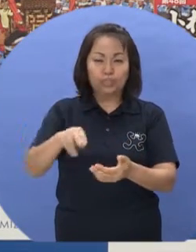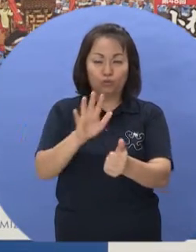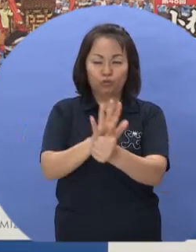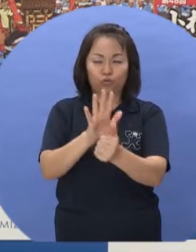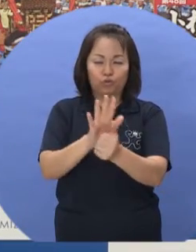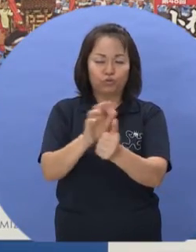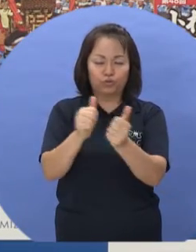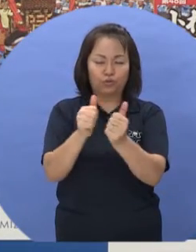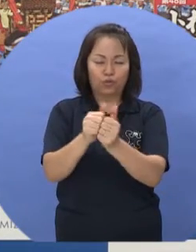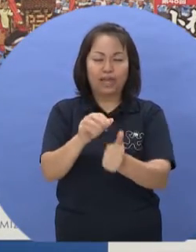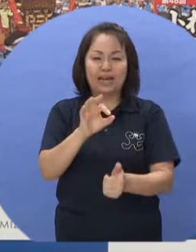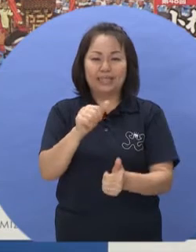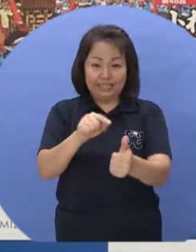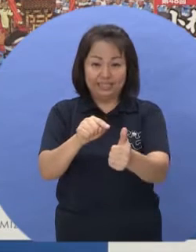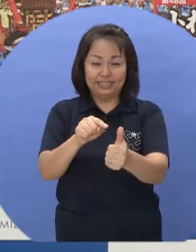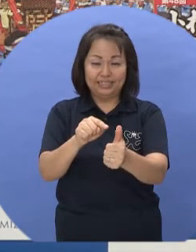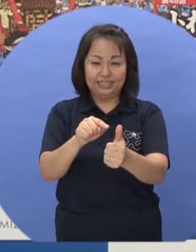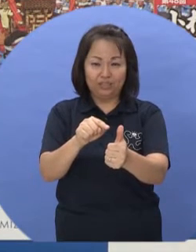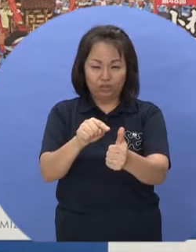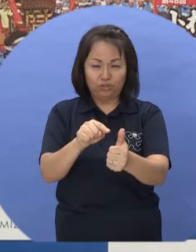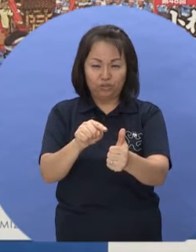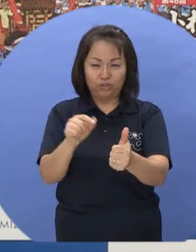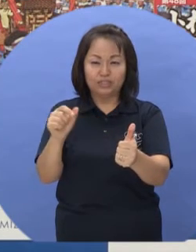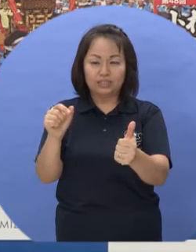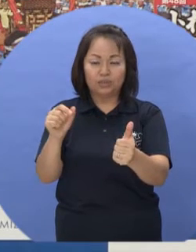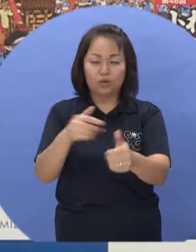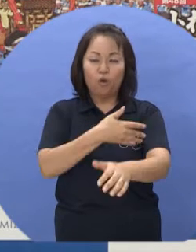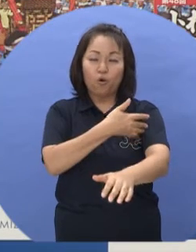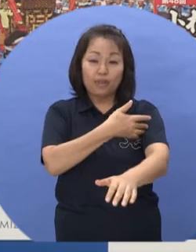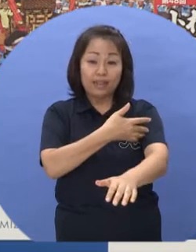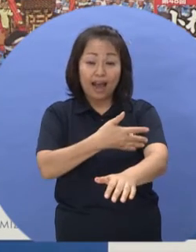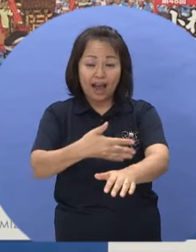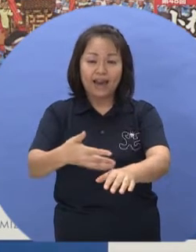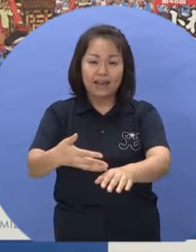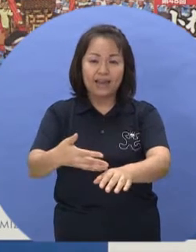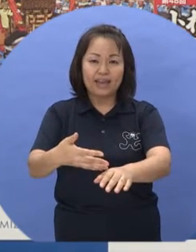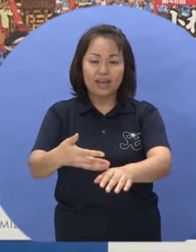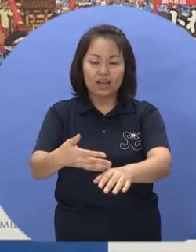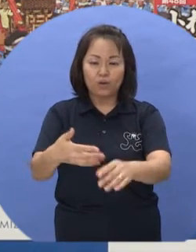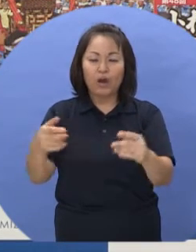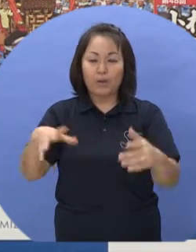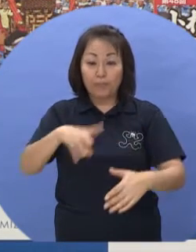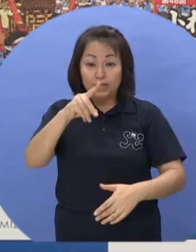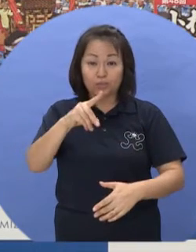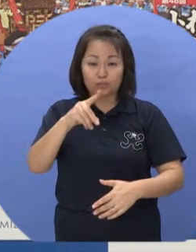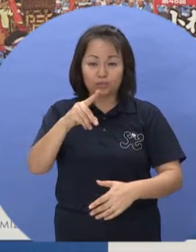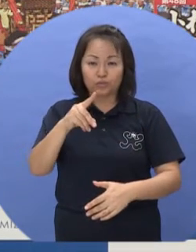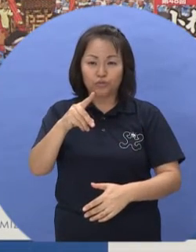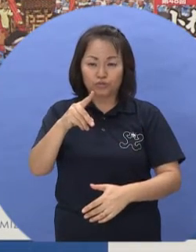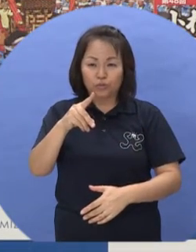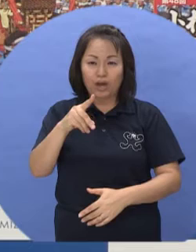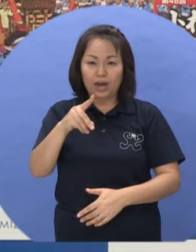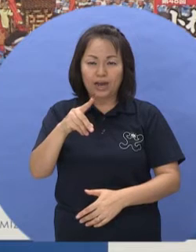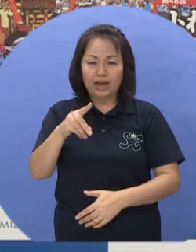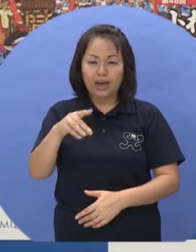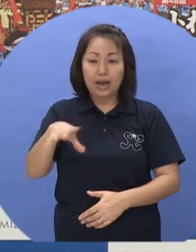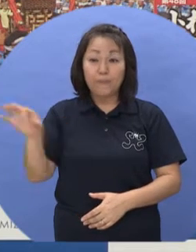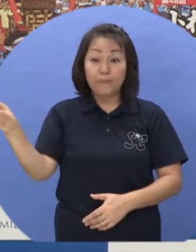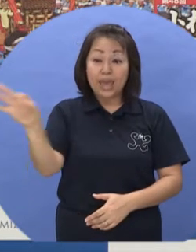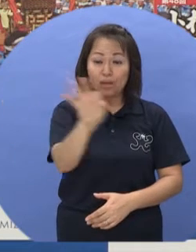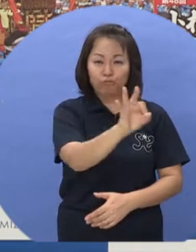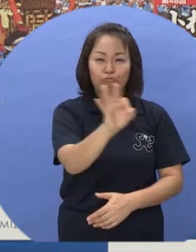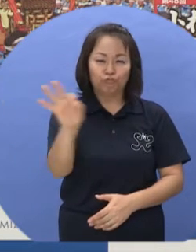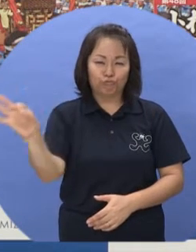てでありますけれども、まず直接の相談というよりは、メールでですね、